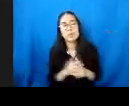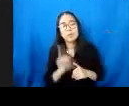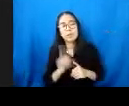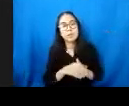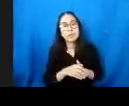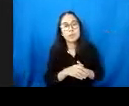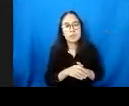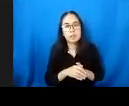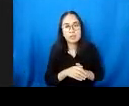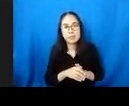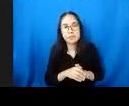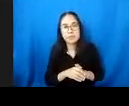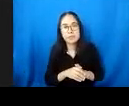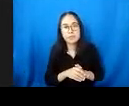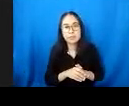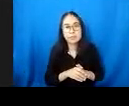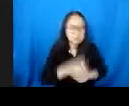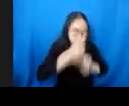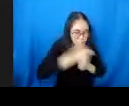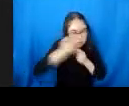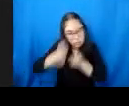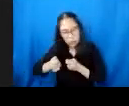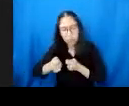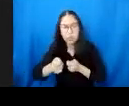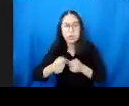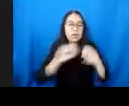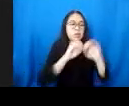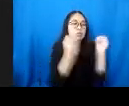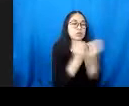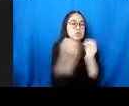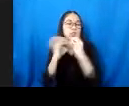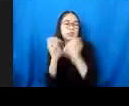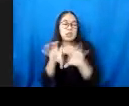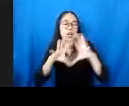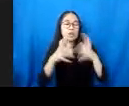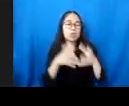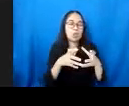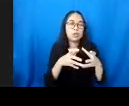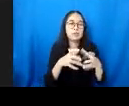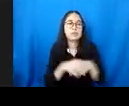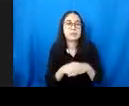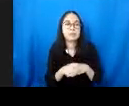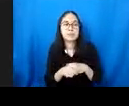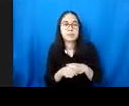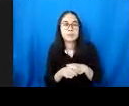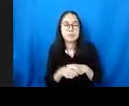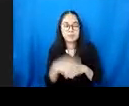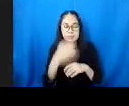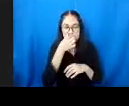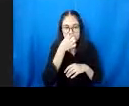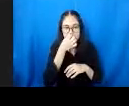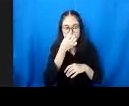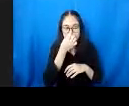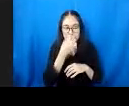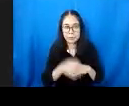menghormati apa yang sudah dilakukan oleh organisasi anggotanya. Dan yang penting adalah